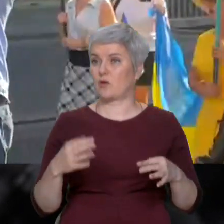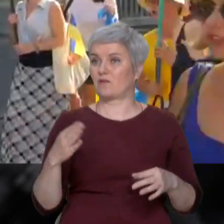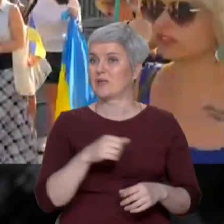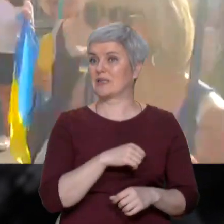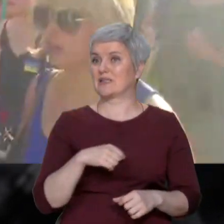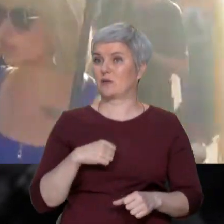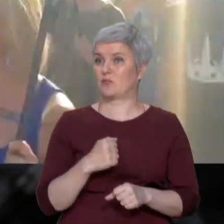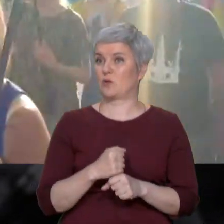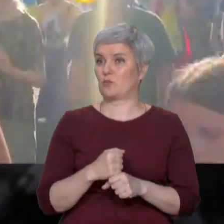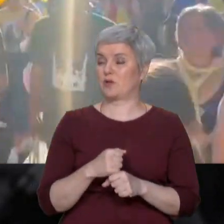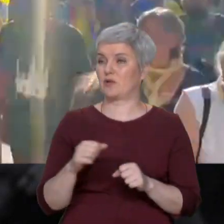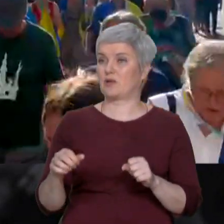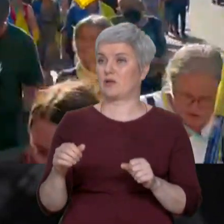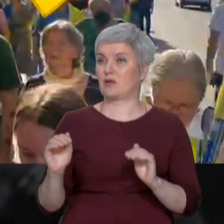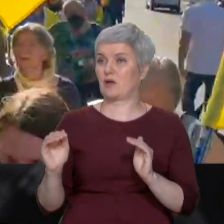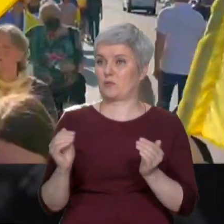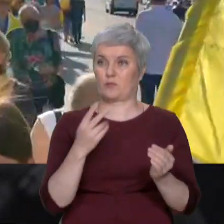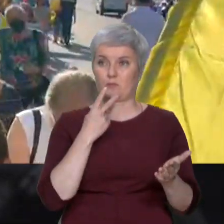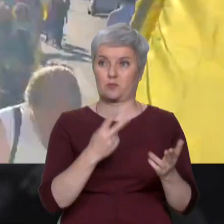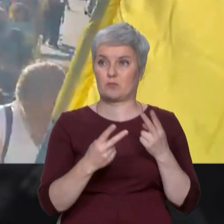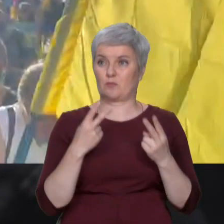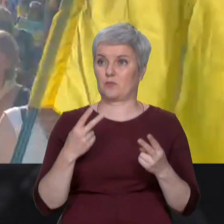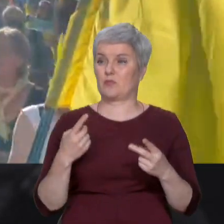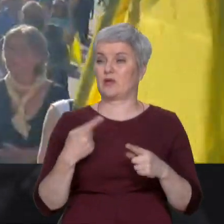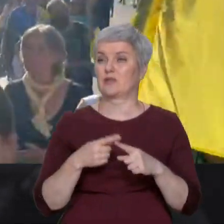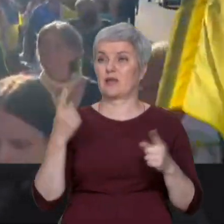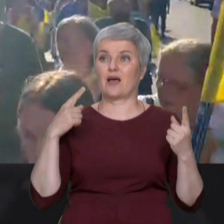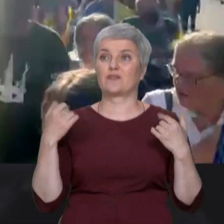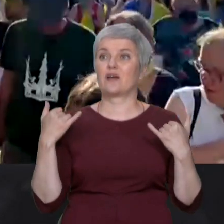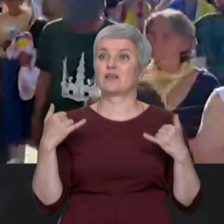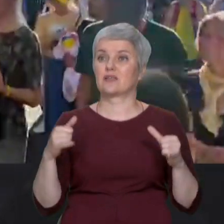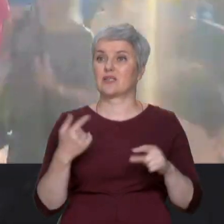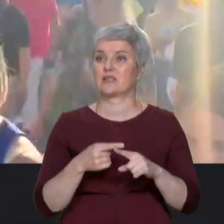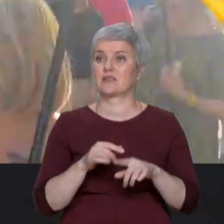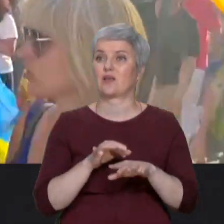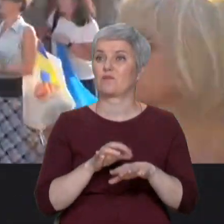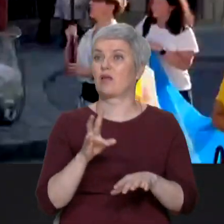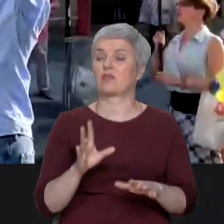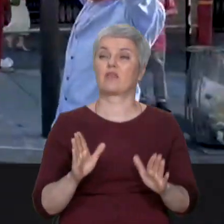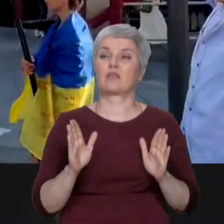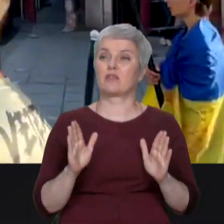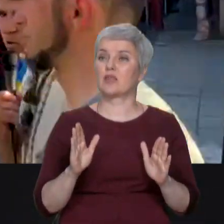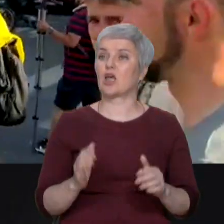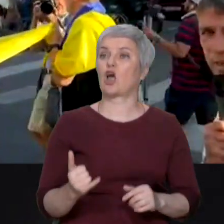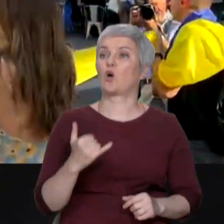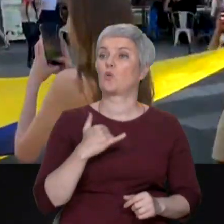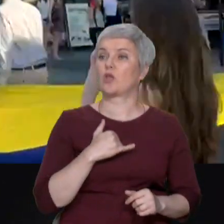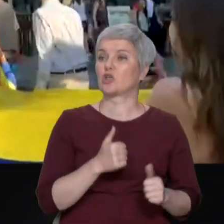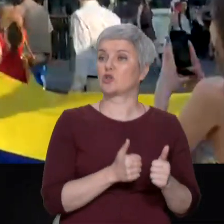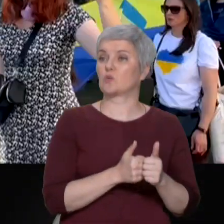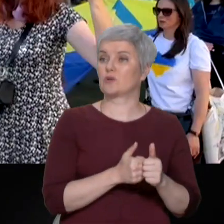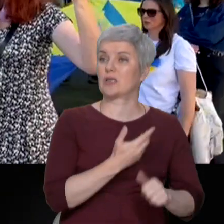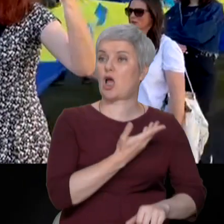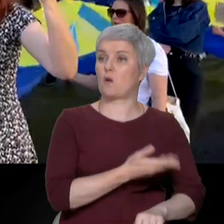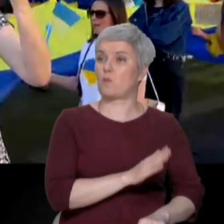робили сюжет, підбірку. Це фантастично, що це відбувається не тільки там, да, у наших сусідів,